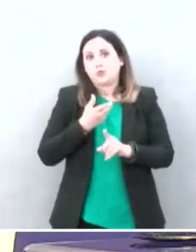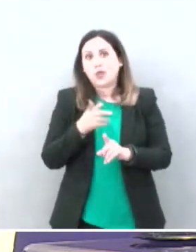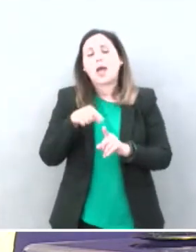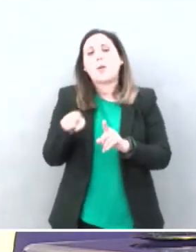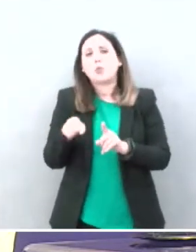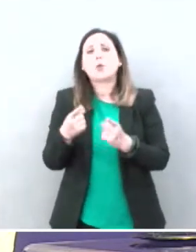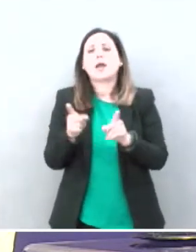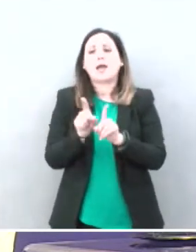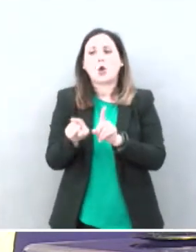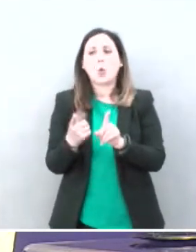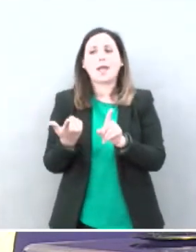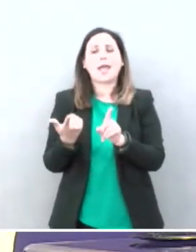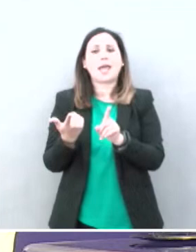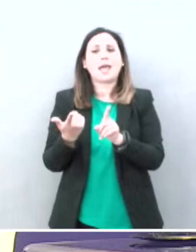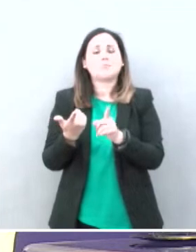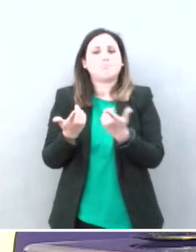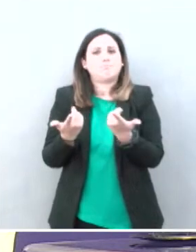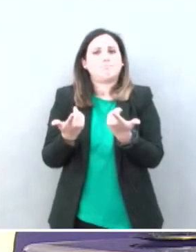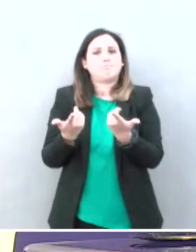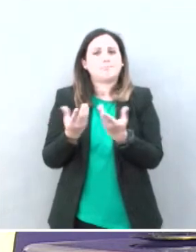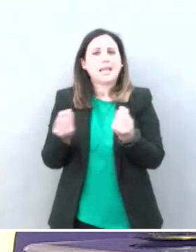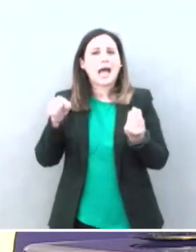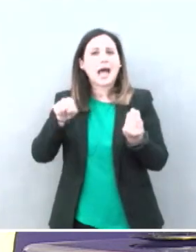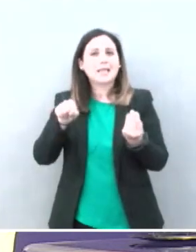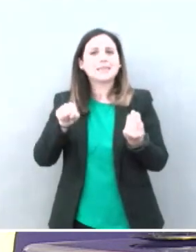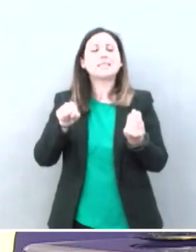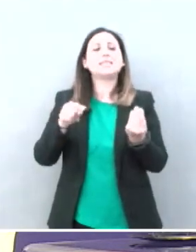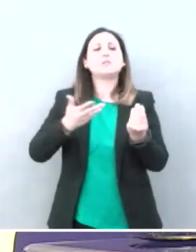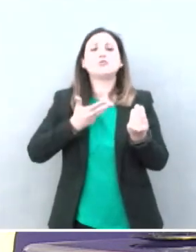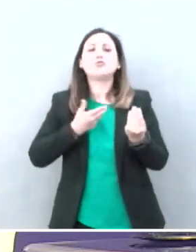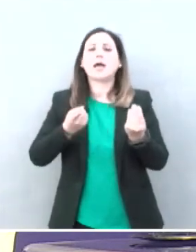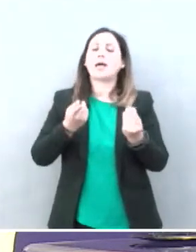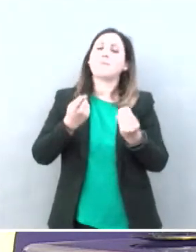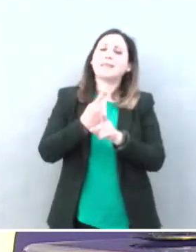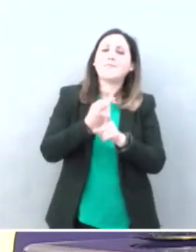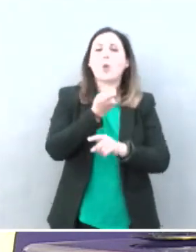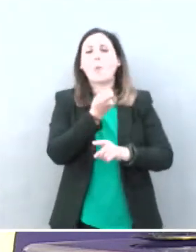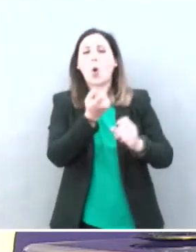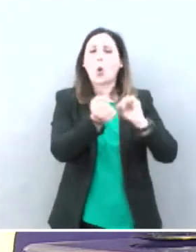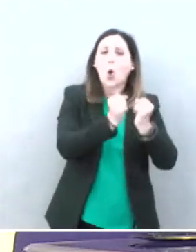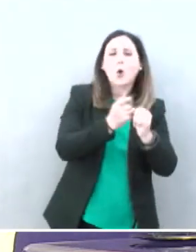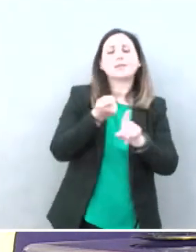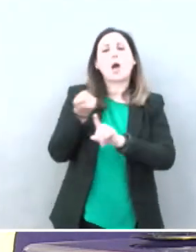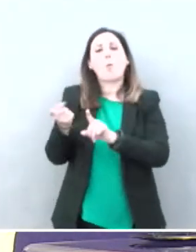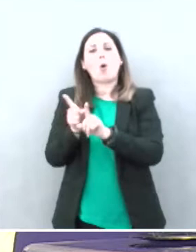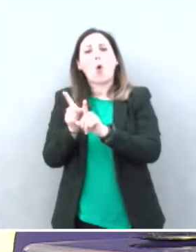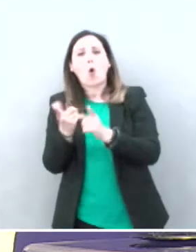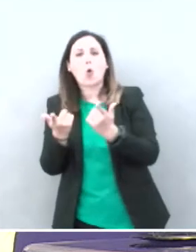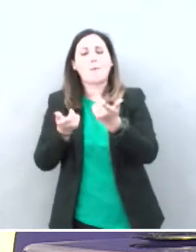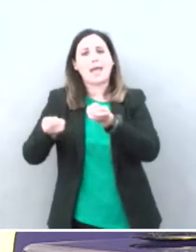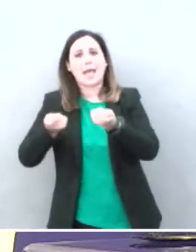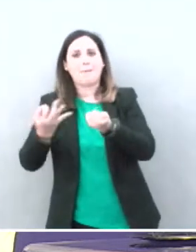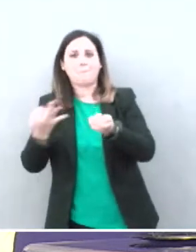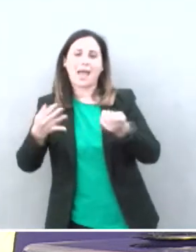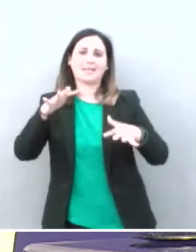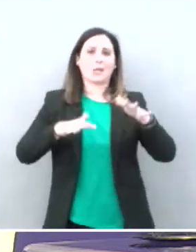anche ciao. Il cannone è la corazza. Il cannone è la corazza. Sì. Il cannone diventa sempre più potente, è importante che la corazza sempre più